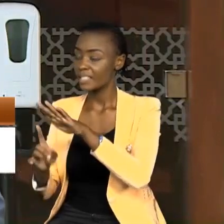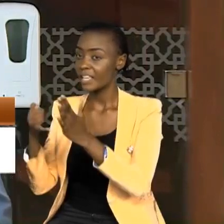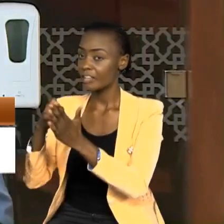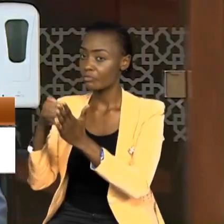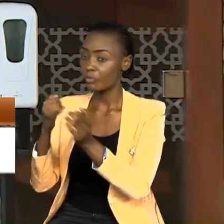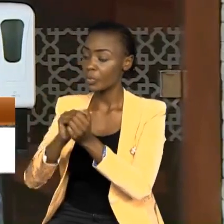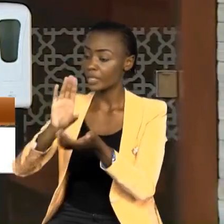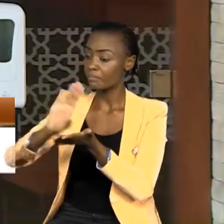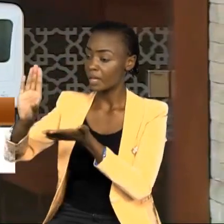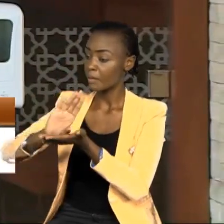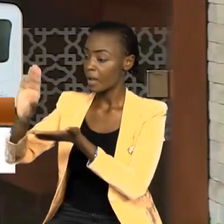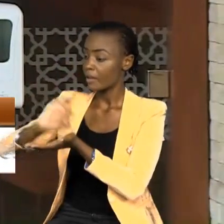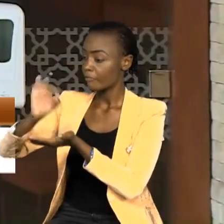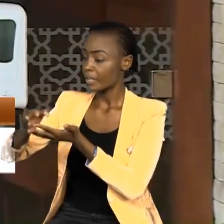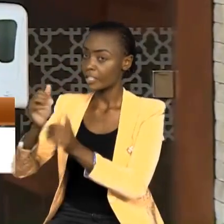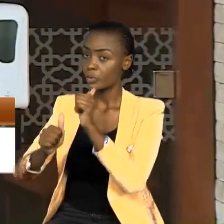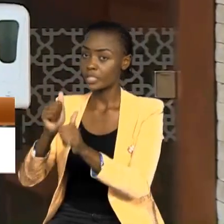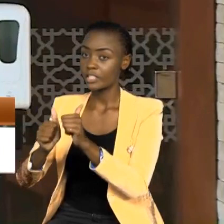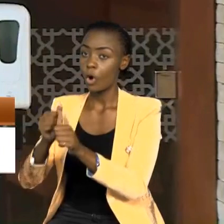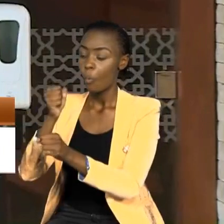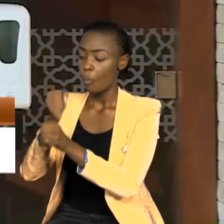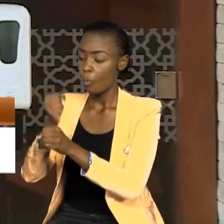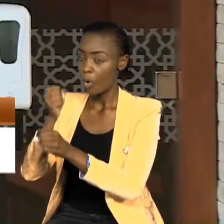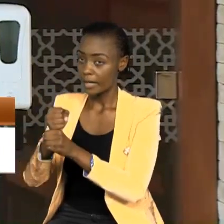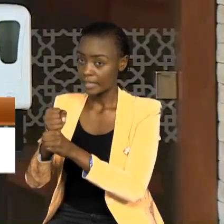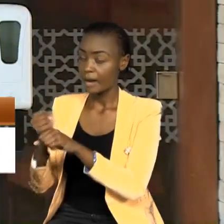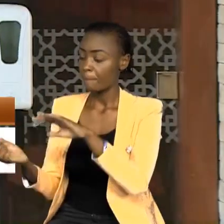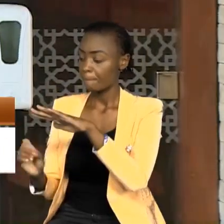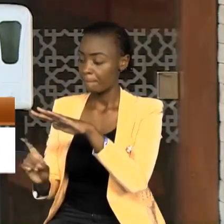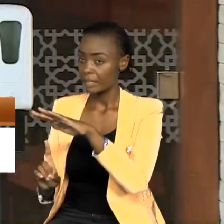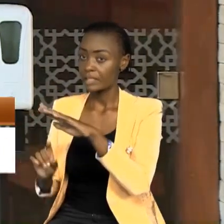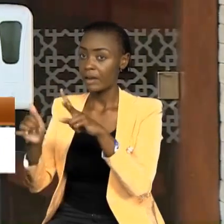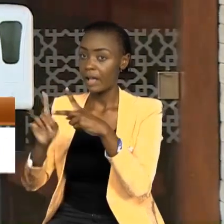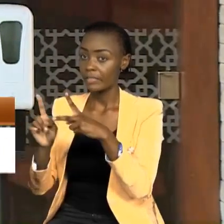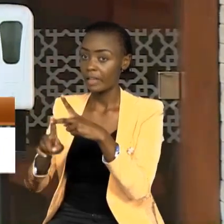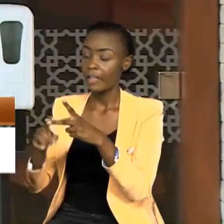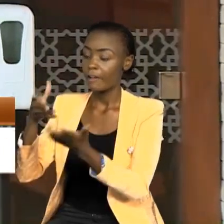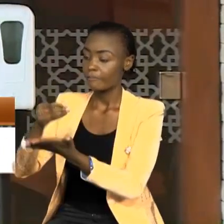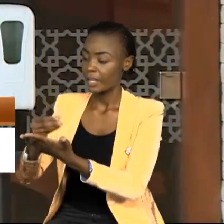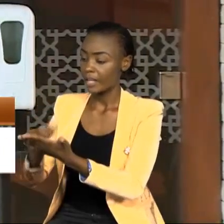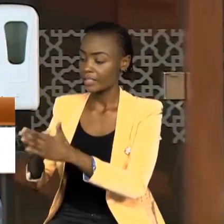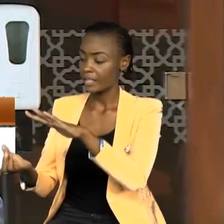mchakato mzima ilikuwa ni wizara ya leba na vile vile wizara ya fedha ambayo